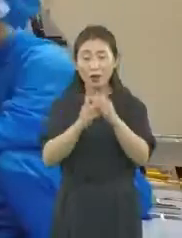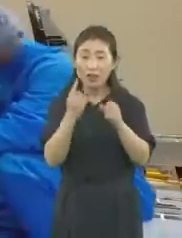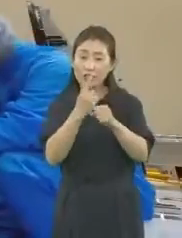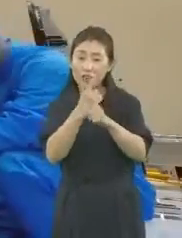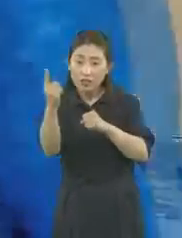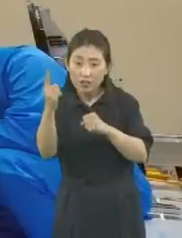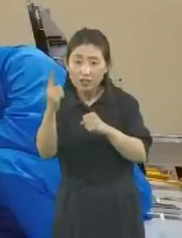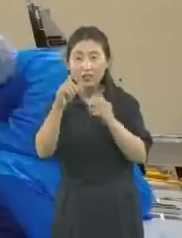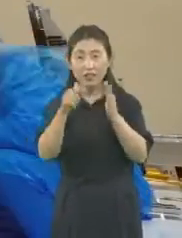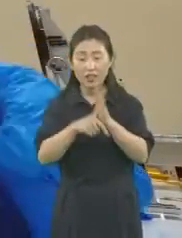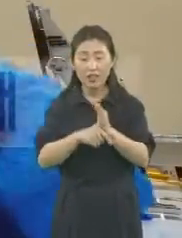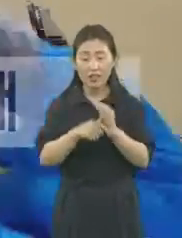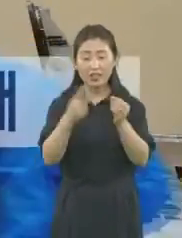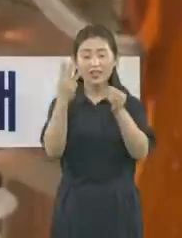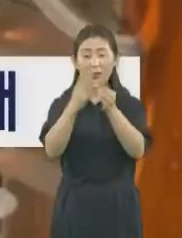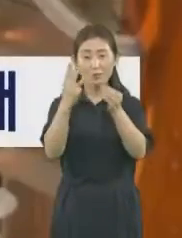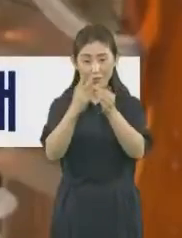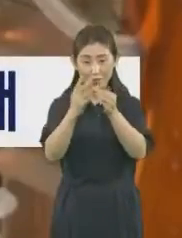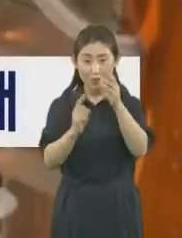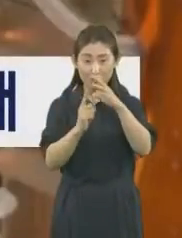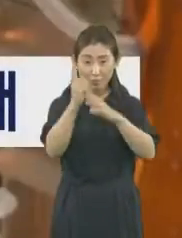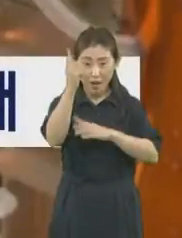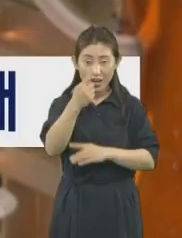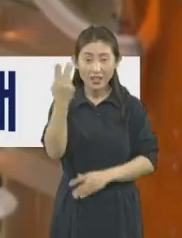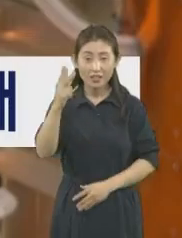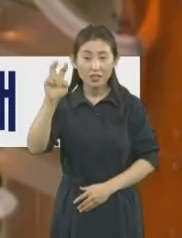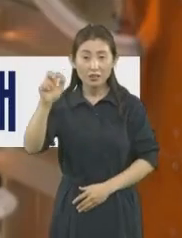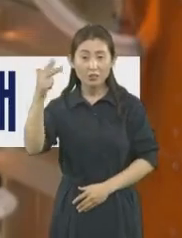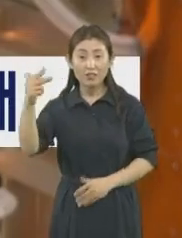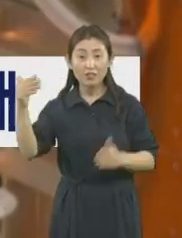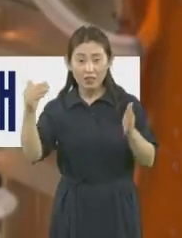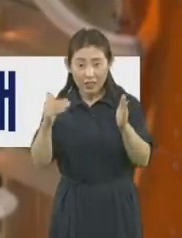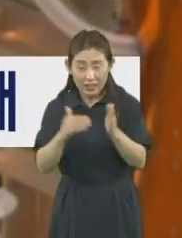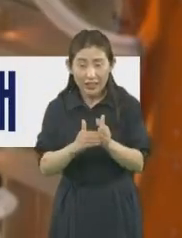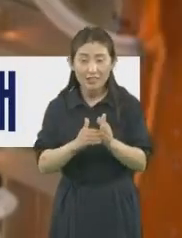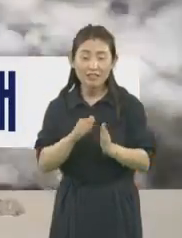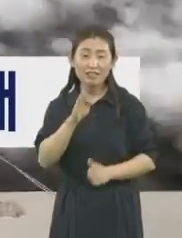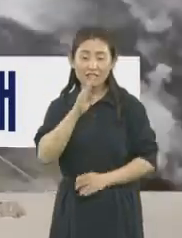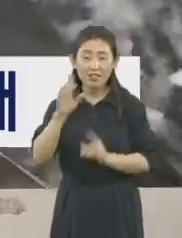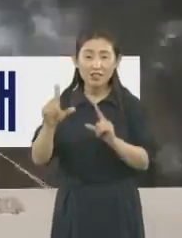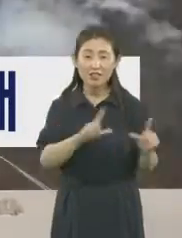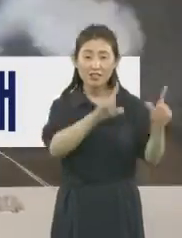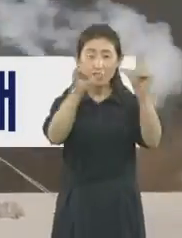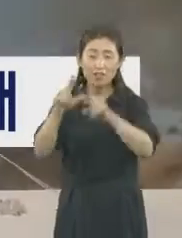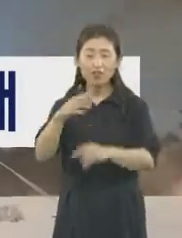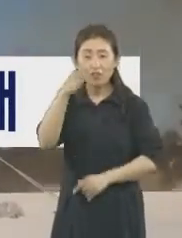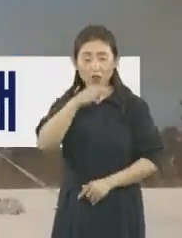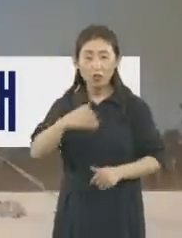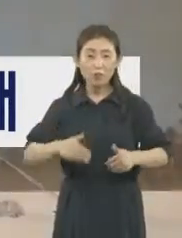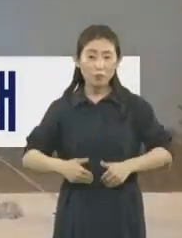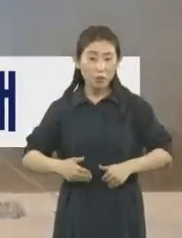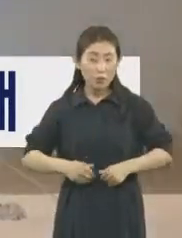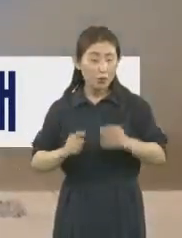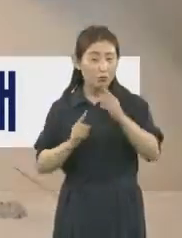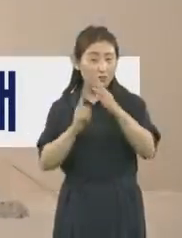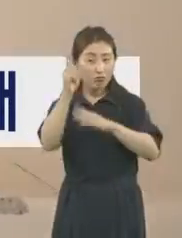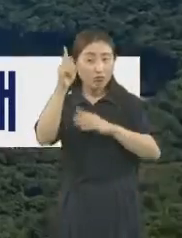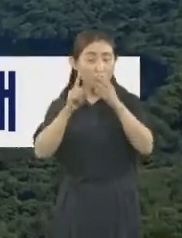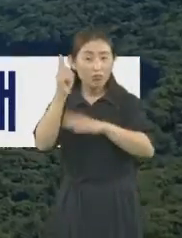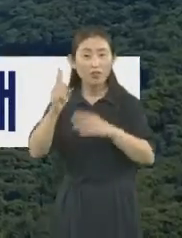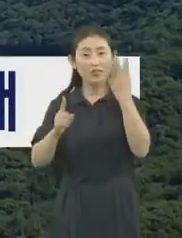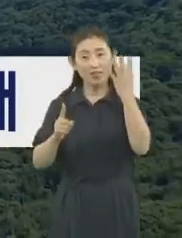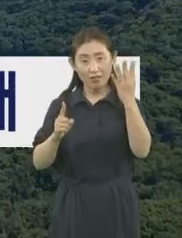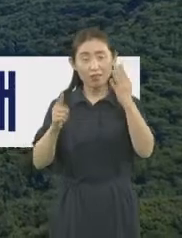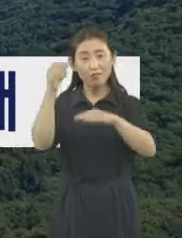초 누리호 3호기를 시작으로 2027년까지 실제 운용 위성을 실은 누리호를 4차례